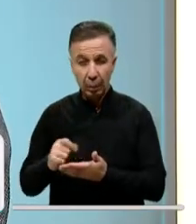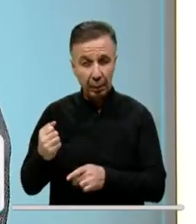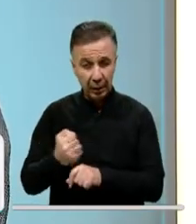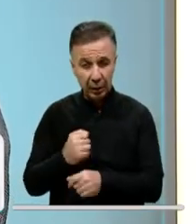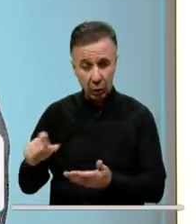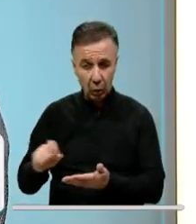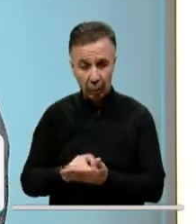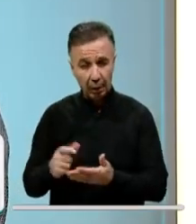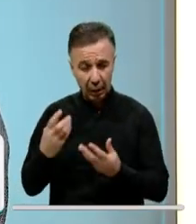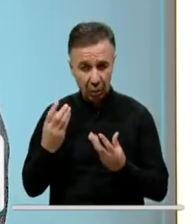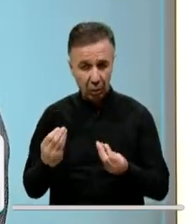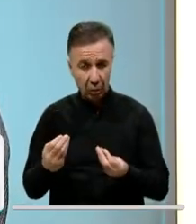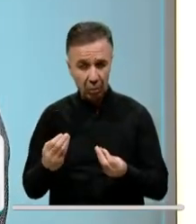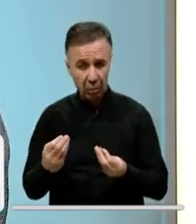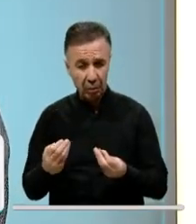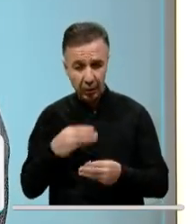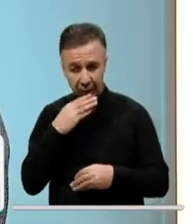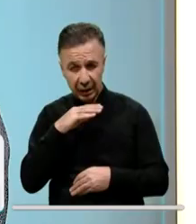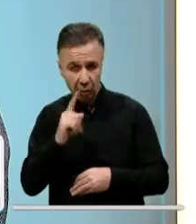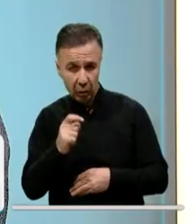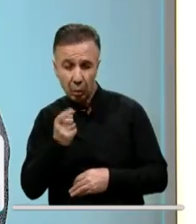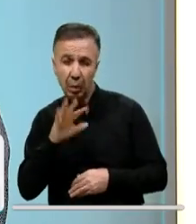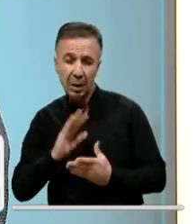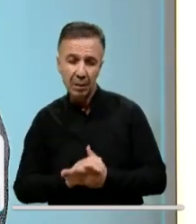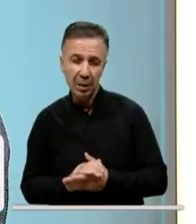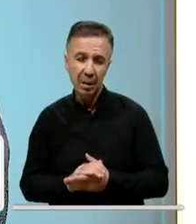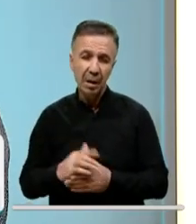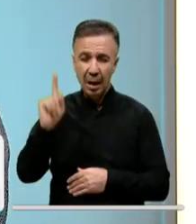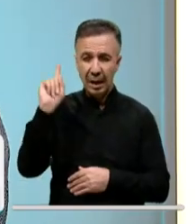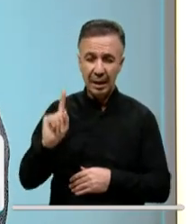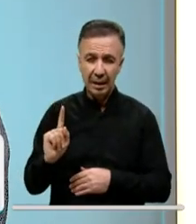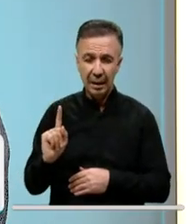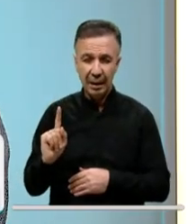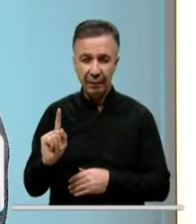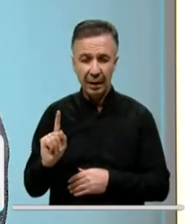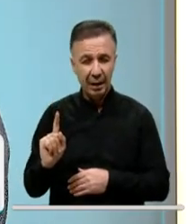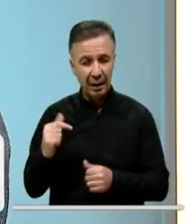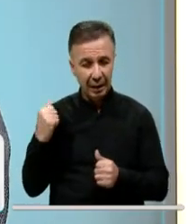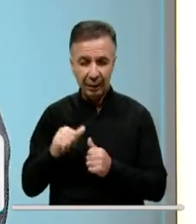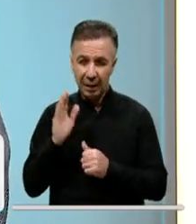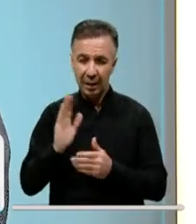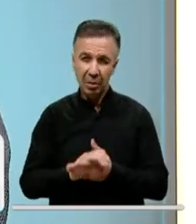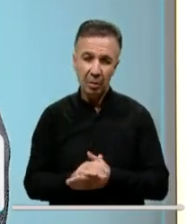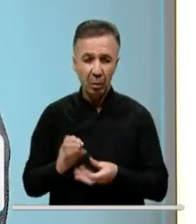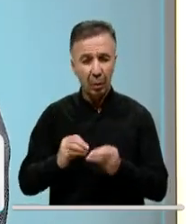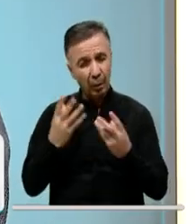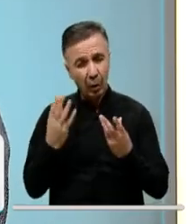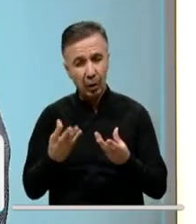Zaten ilk defa hayatında gidiyor. Öyle bir sıkıntı çeker mi, çekmez mi diye